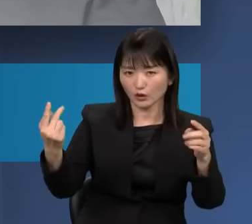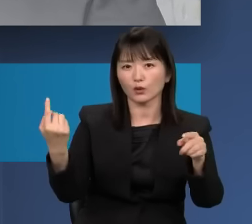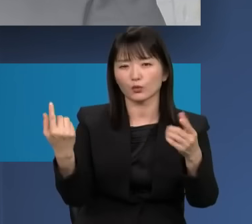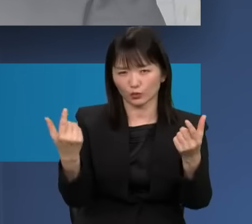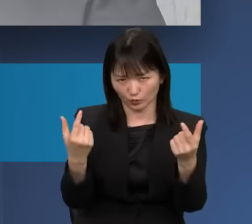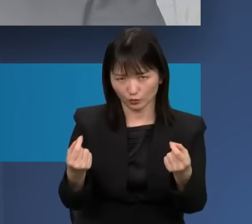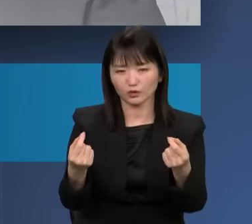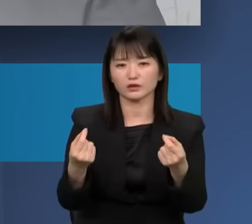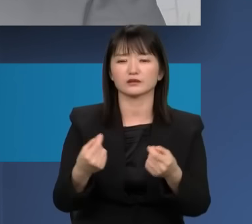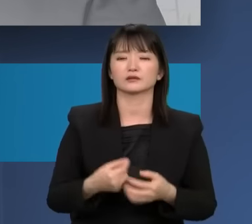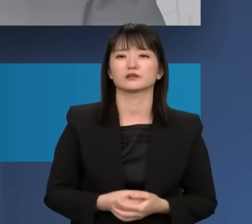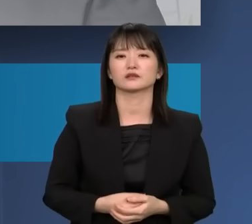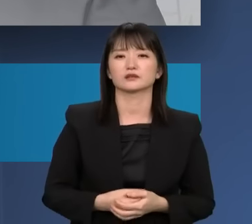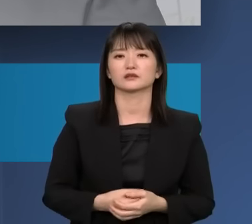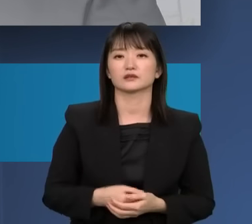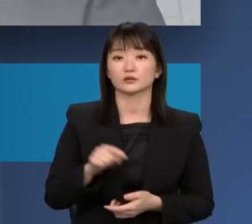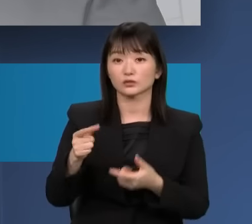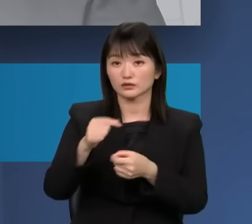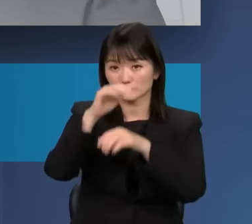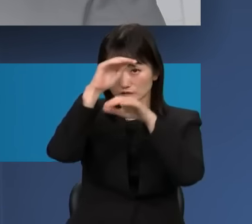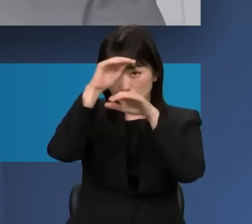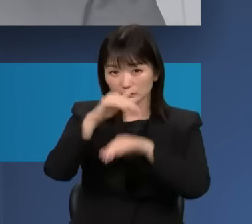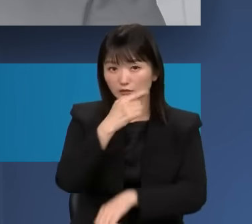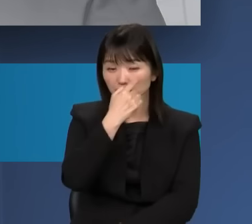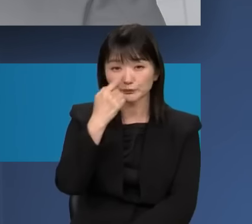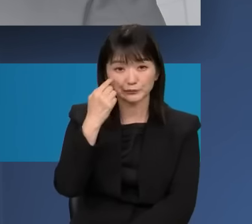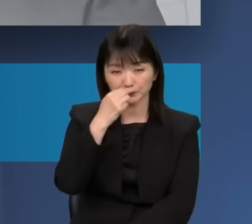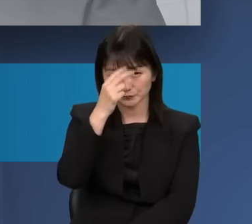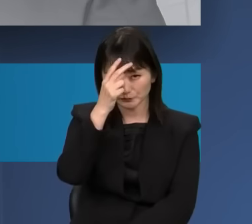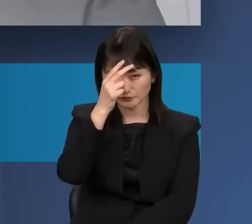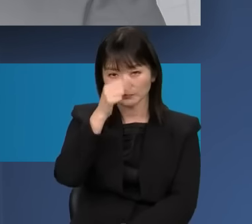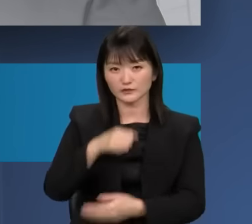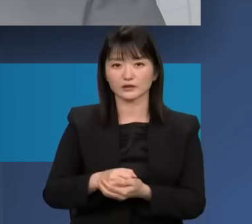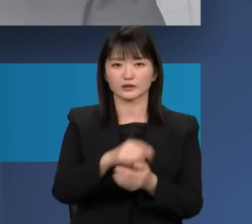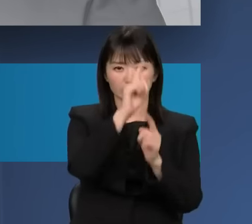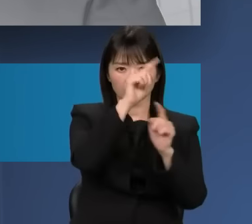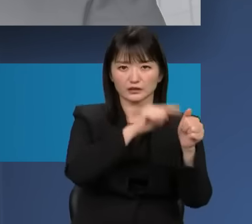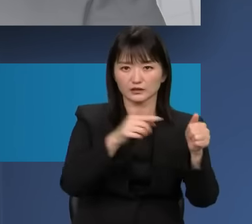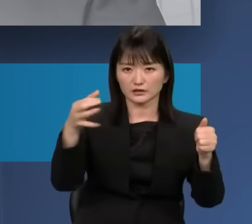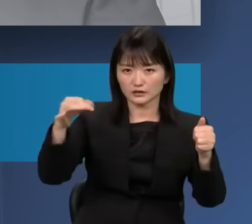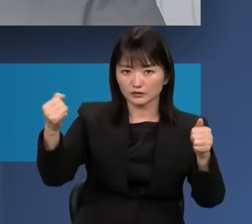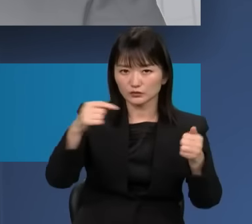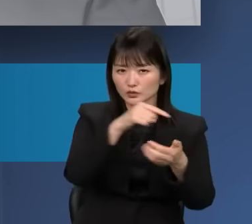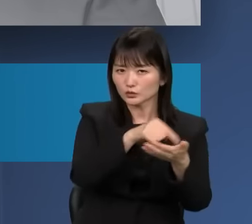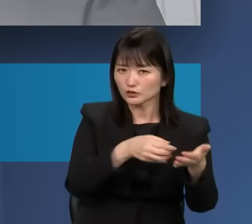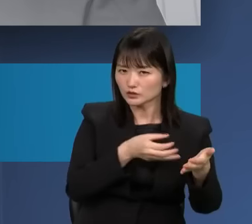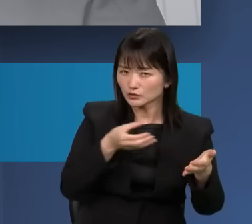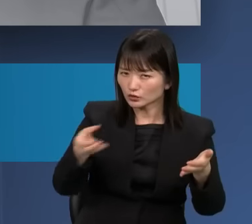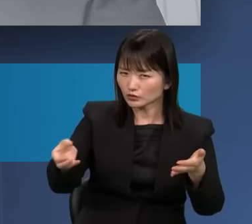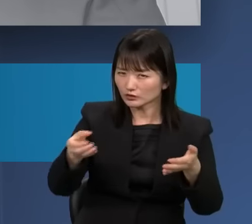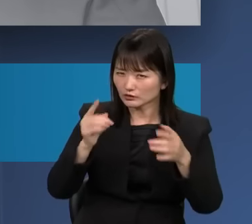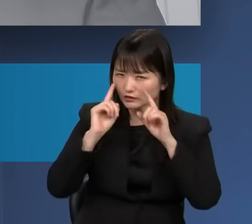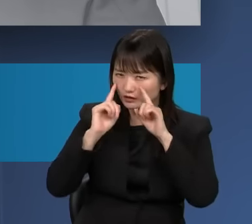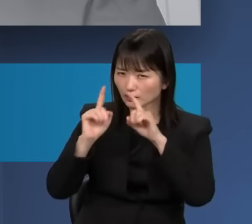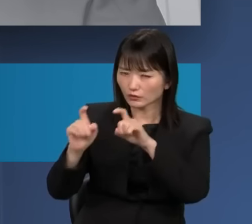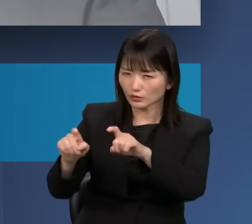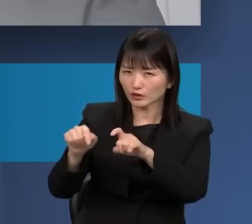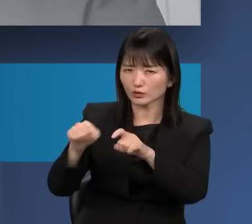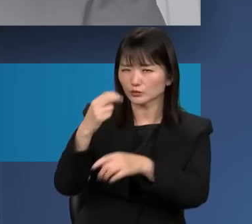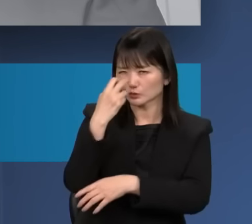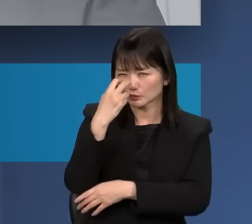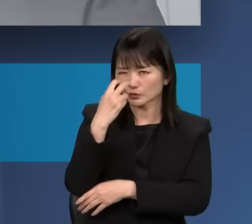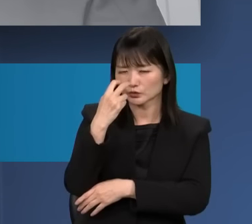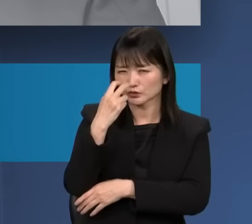걸로 확인됐습니다 이런 사실을 확인한 검찰이 이씨가 김여사의 손실을 메워 줬다고 의심하고 그 부분 역시